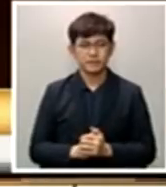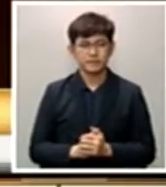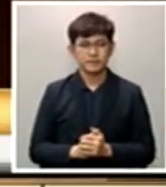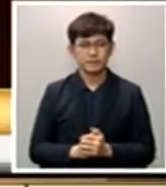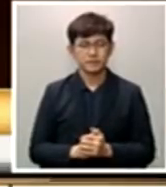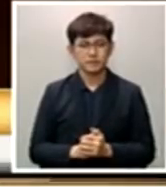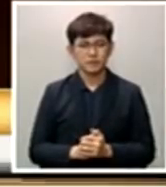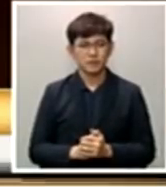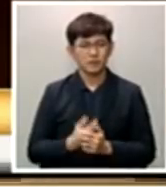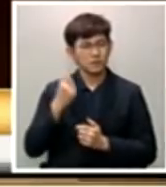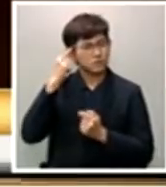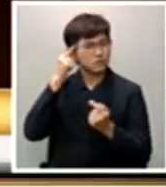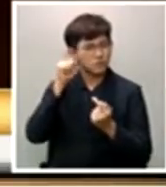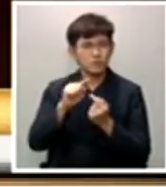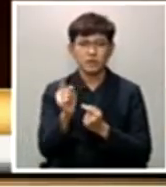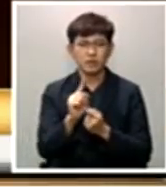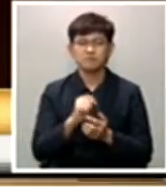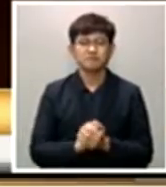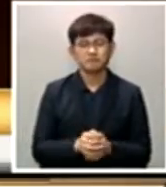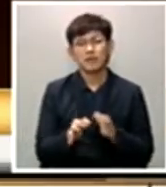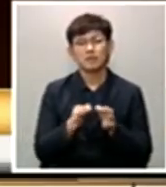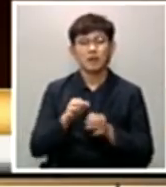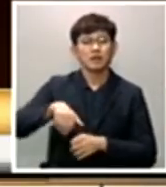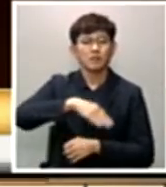ไม่ได้มีเจตนาทั้งสิ้นเพียงแต่ต้องการอธิบายประชาชนท